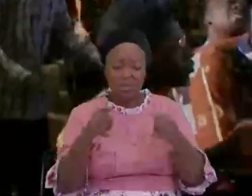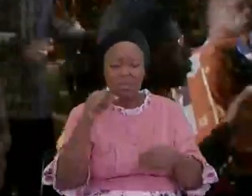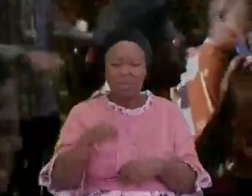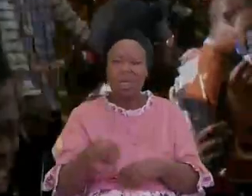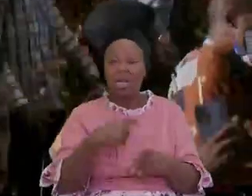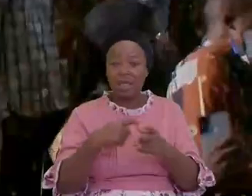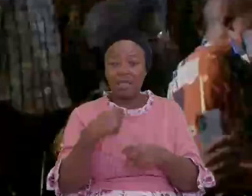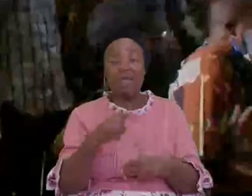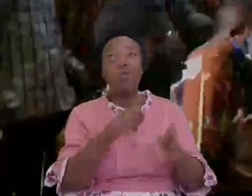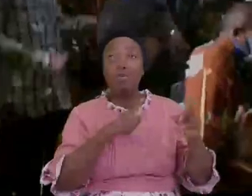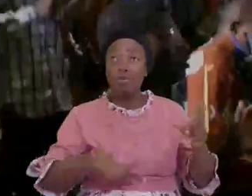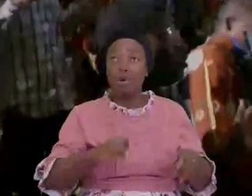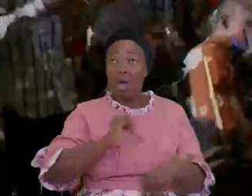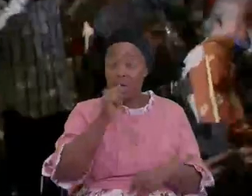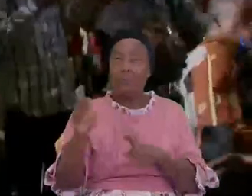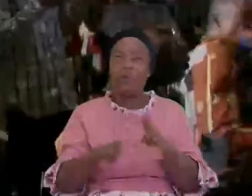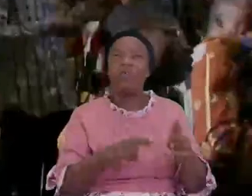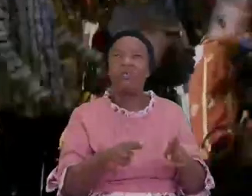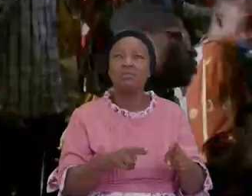Tu dois dire, Seigneur, je suis prêt.